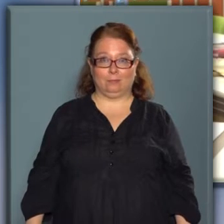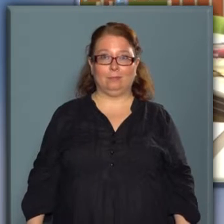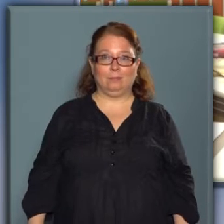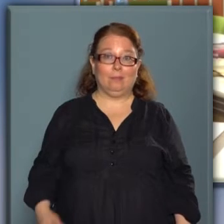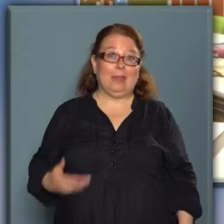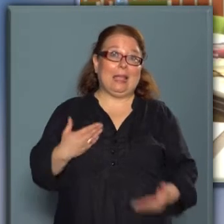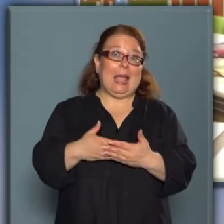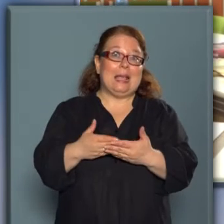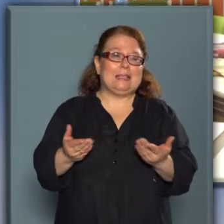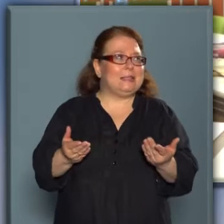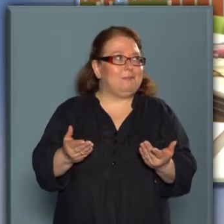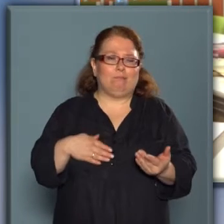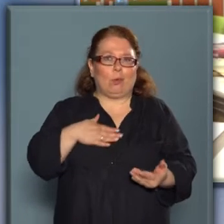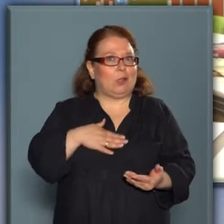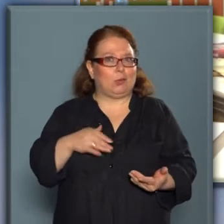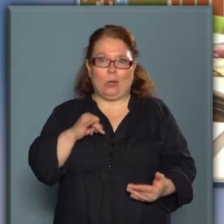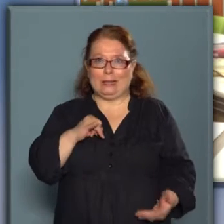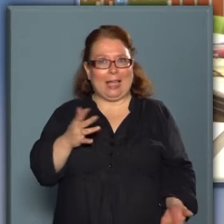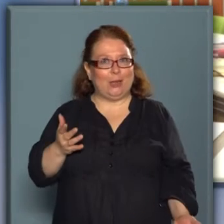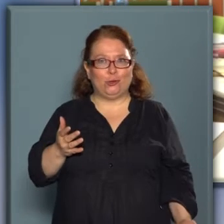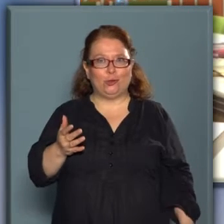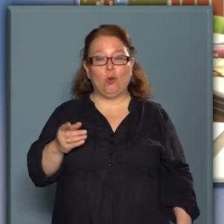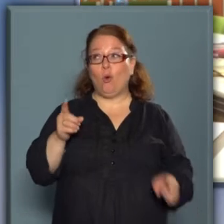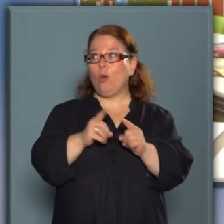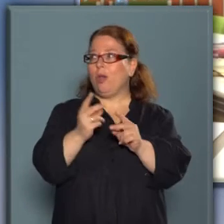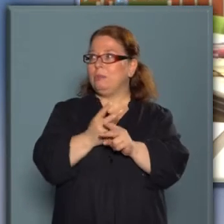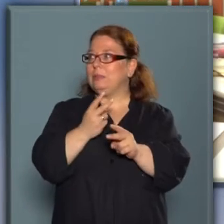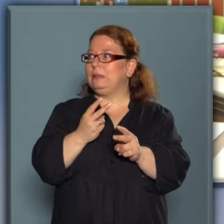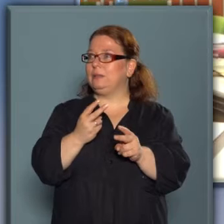én mi. Szóval ez egy borzasztó érdekes, és ez egy olyan,